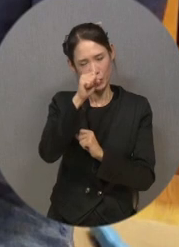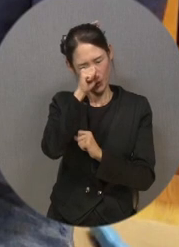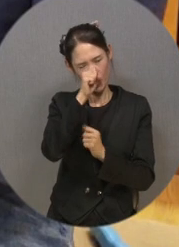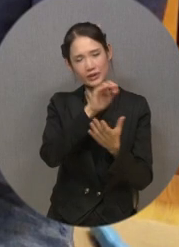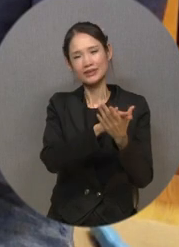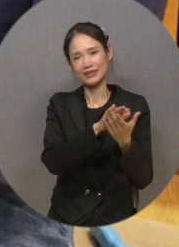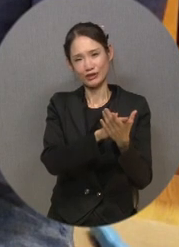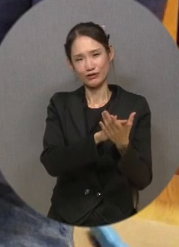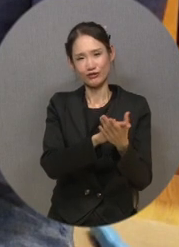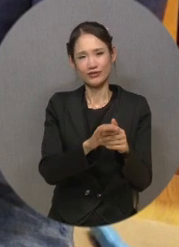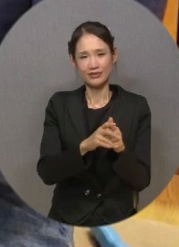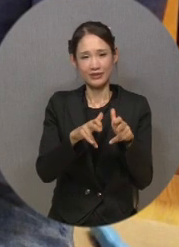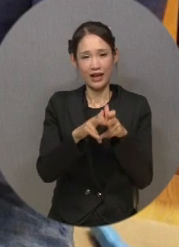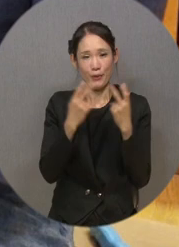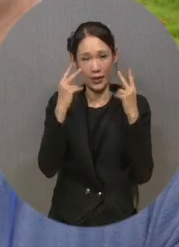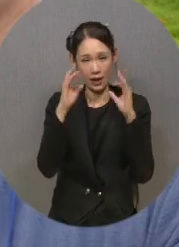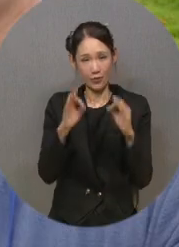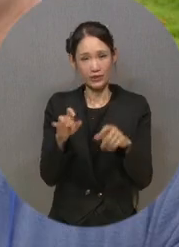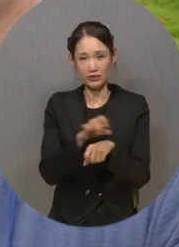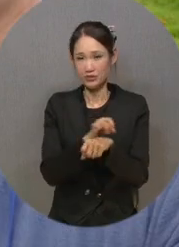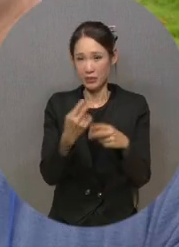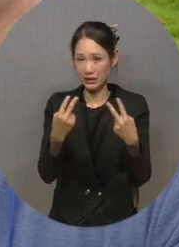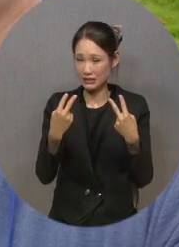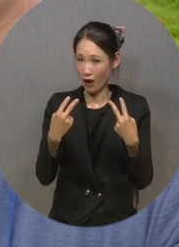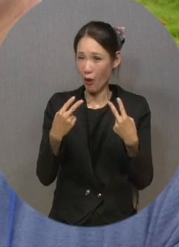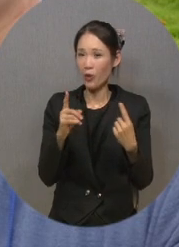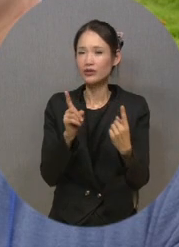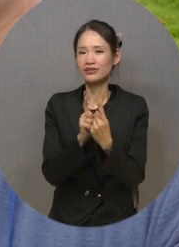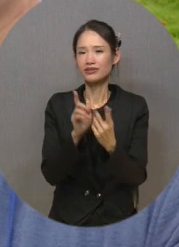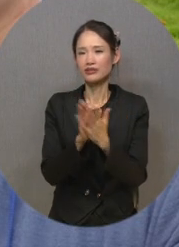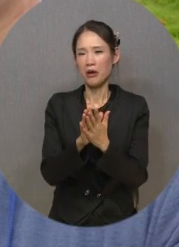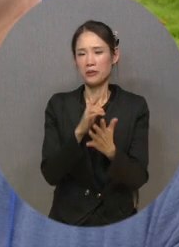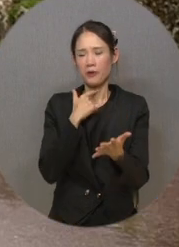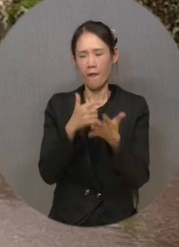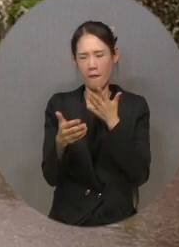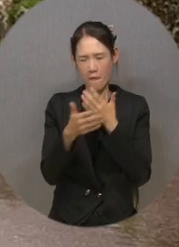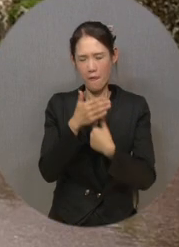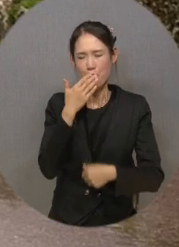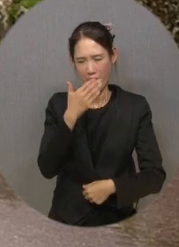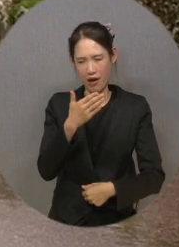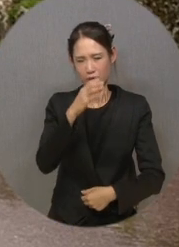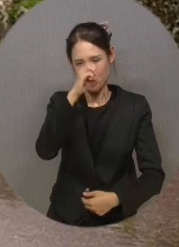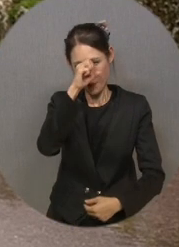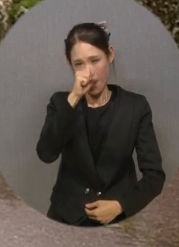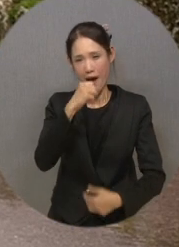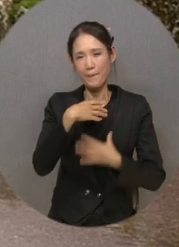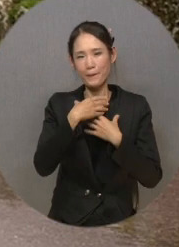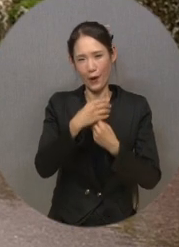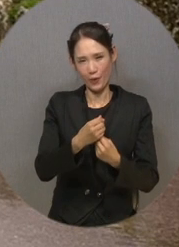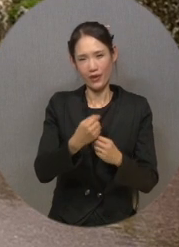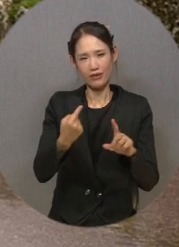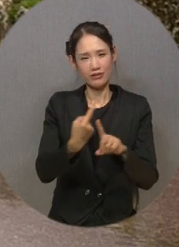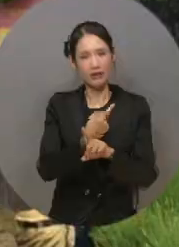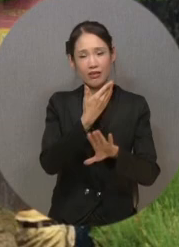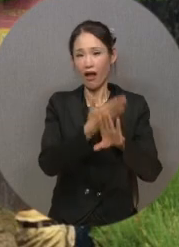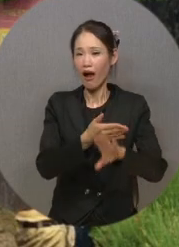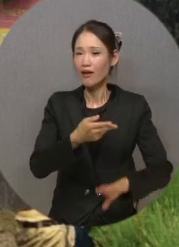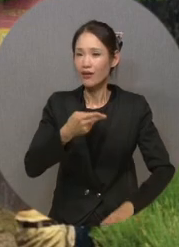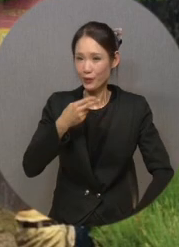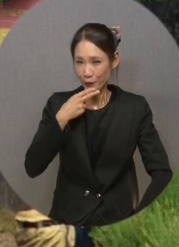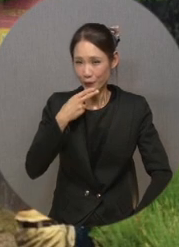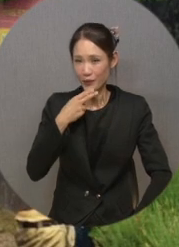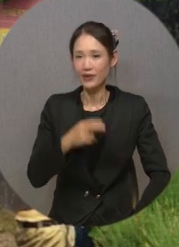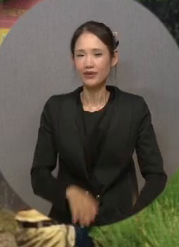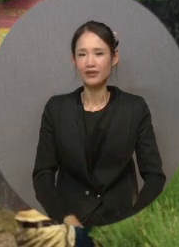친구였습니다. 장애인을 바라보는 특별한 시선도 직접 겪어보면서 편안해졌습니다. 서로 다르지 않다는 생각을 하게